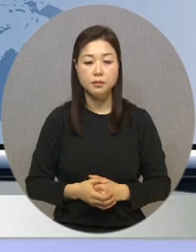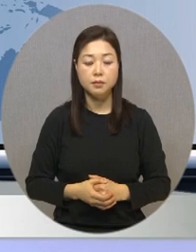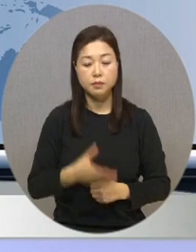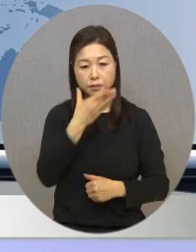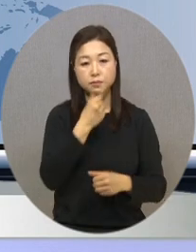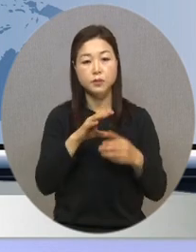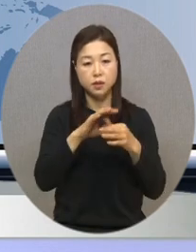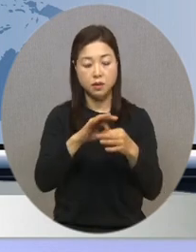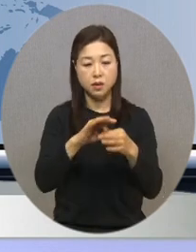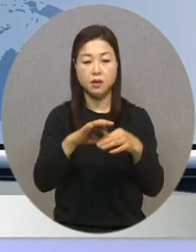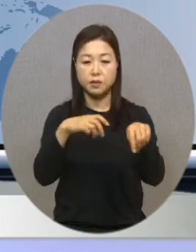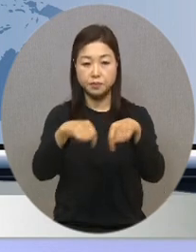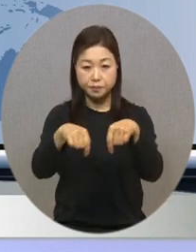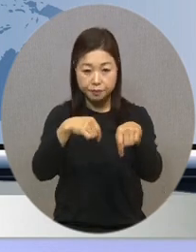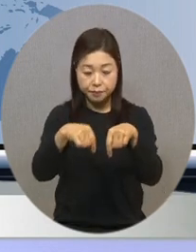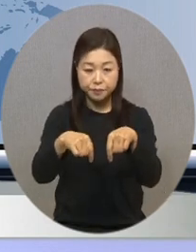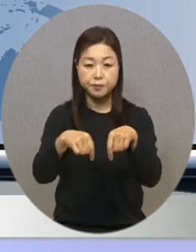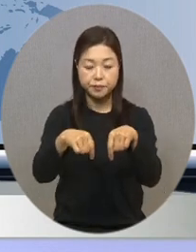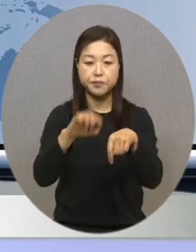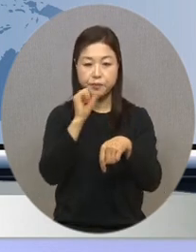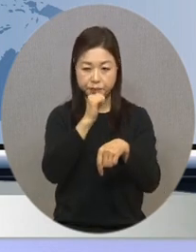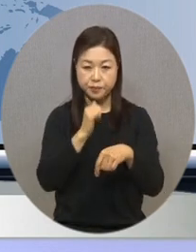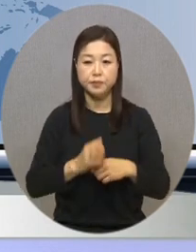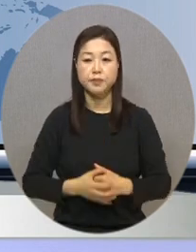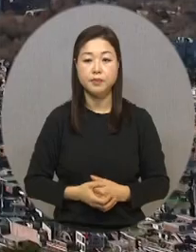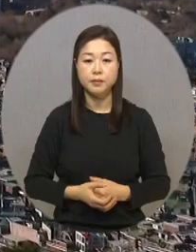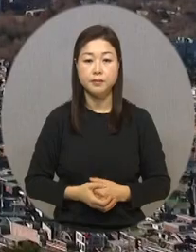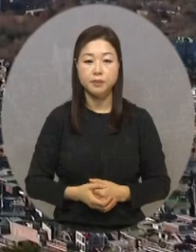이어서 복지계 정책 소식 만나보겠습니다.